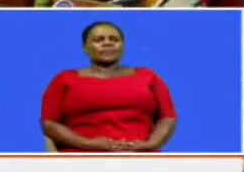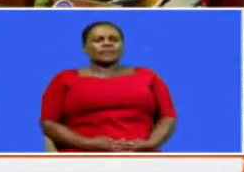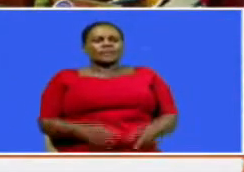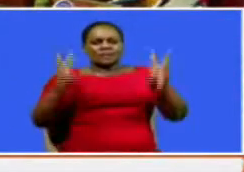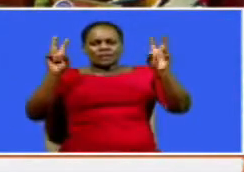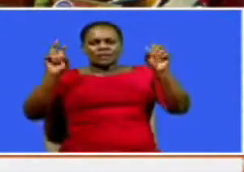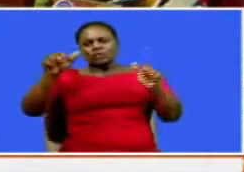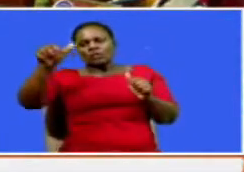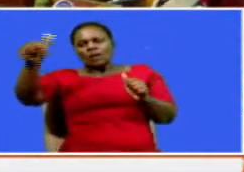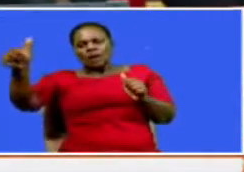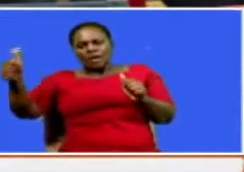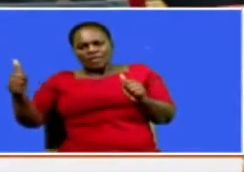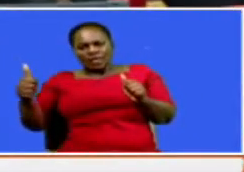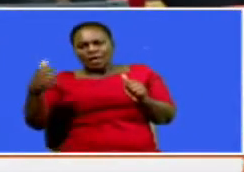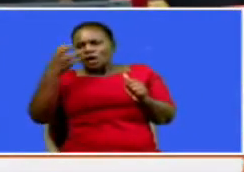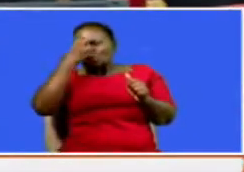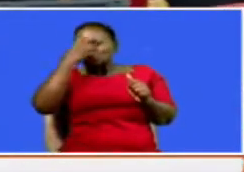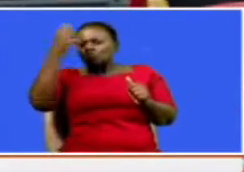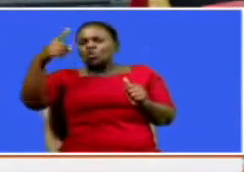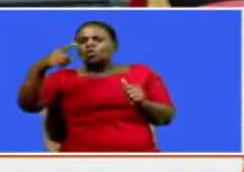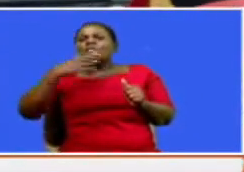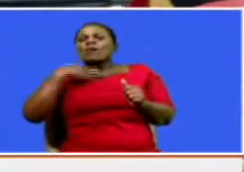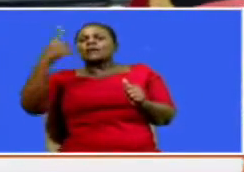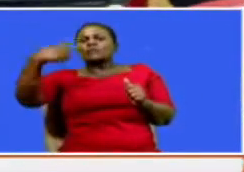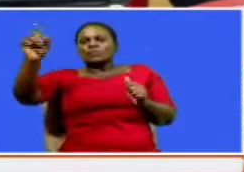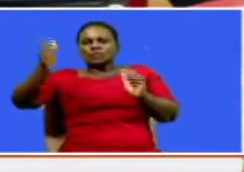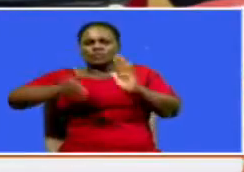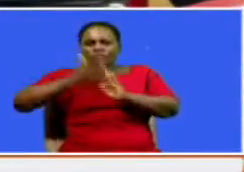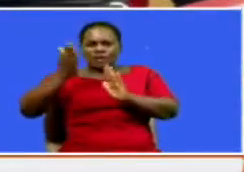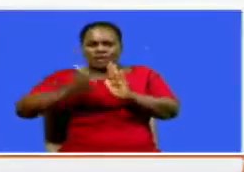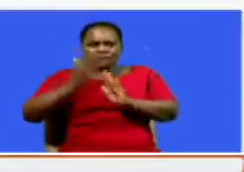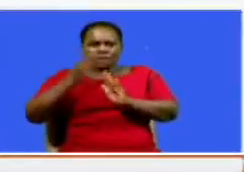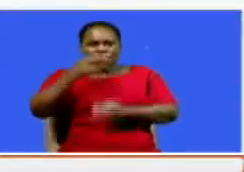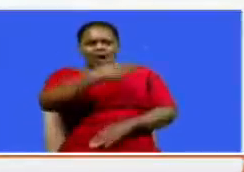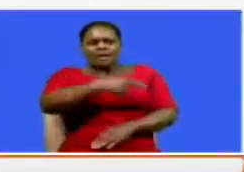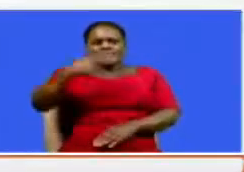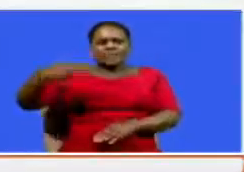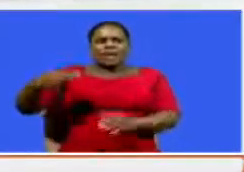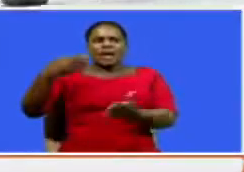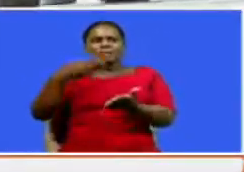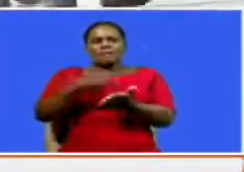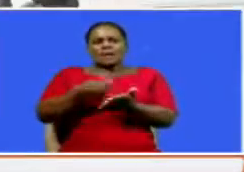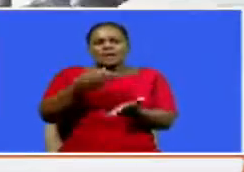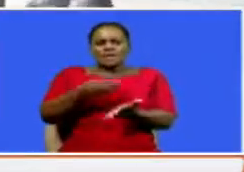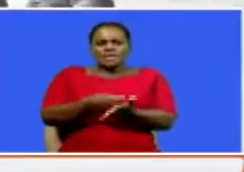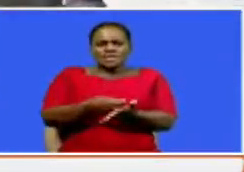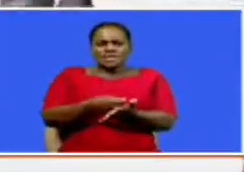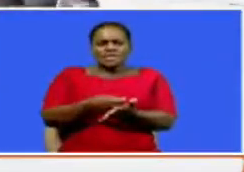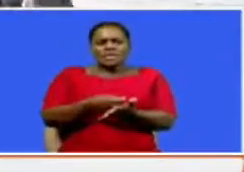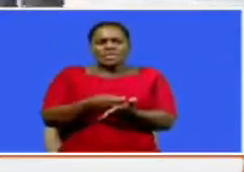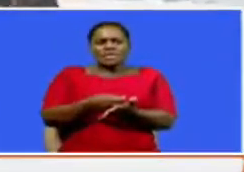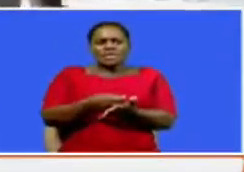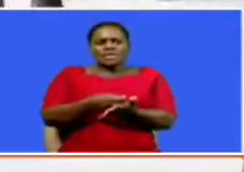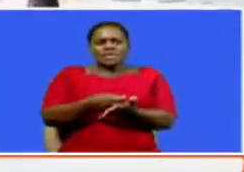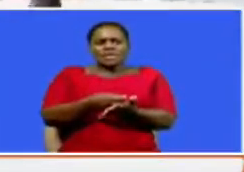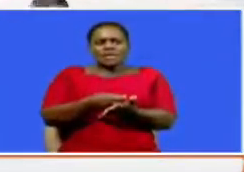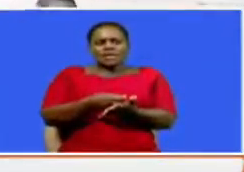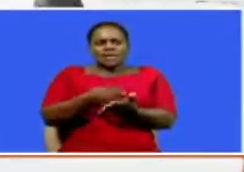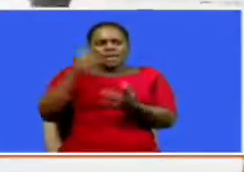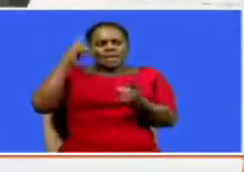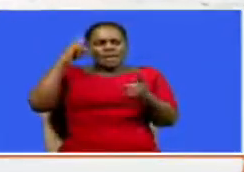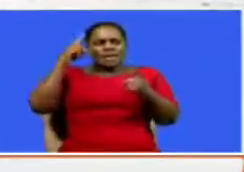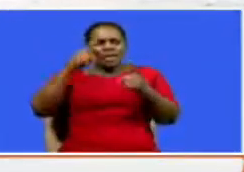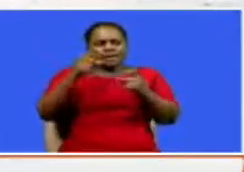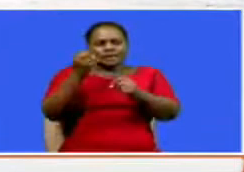Miswada mengine ambayo Ruto anataka ipitishwe kwa haraka ni hazina ya hustler maarufu Hustlers Fund, ambao uzinduzi unapaniwa